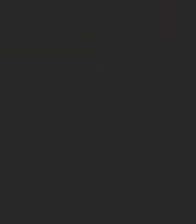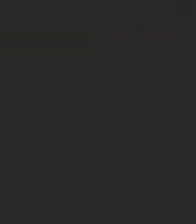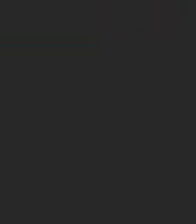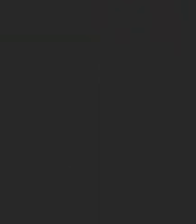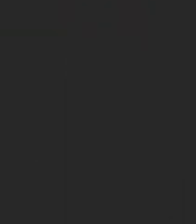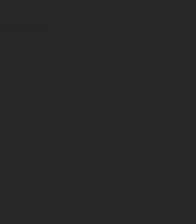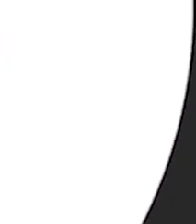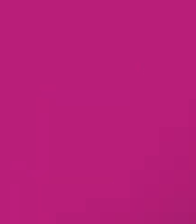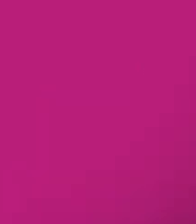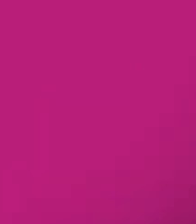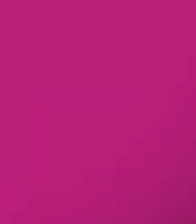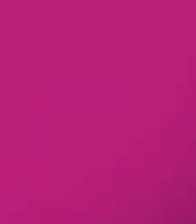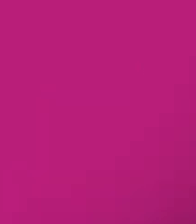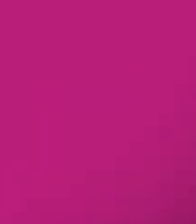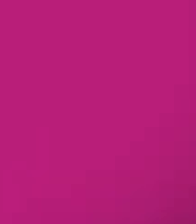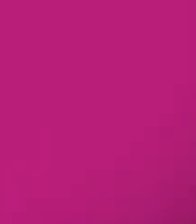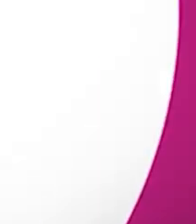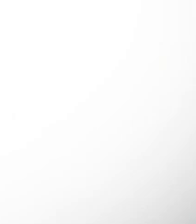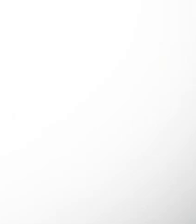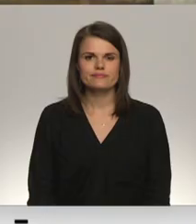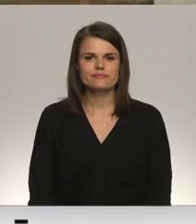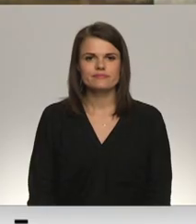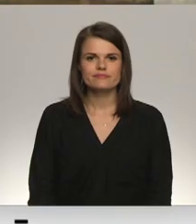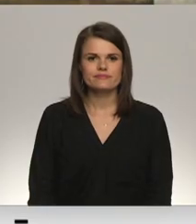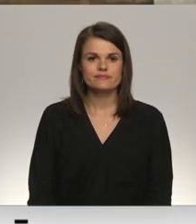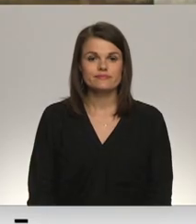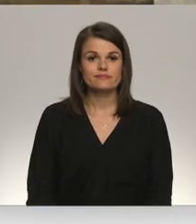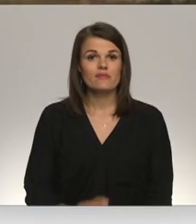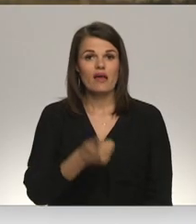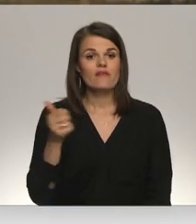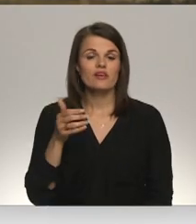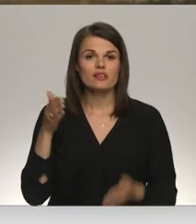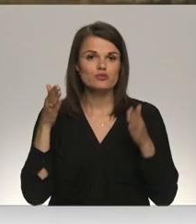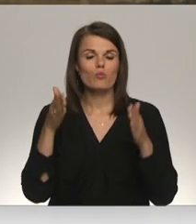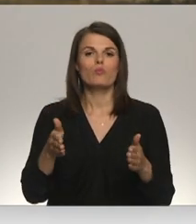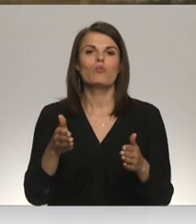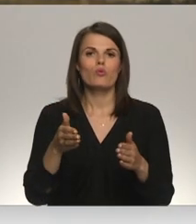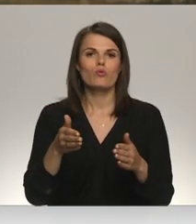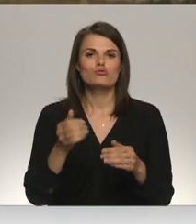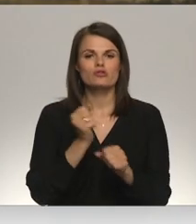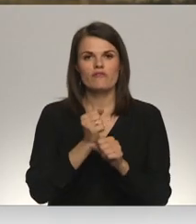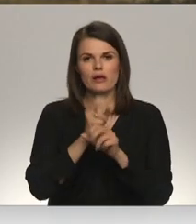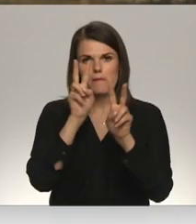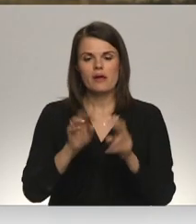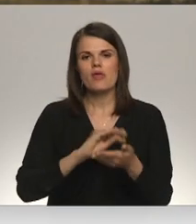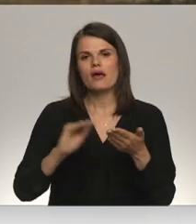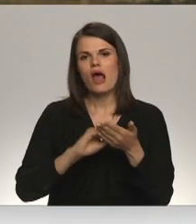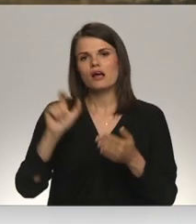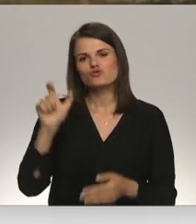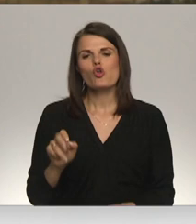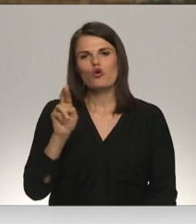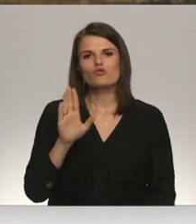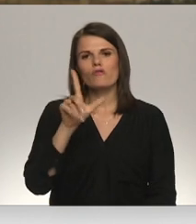Re, viss ēters ir te! Viņas mūža veikums, pētot rakstnieka Rudolfa